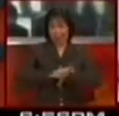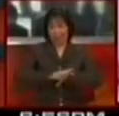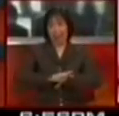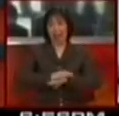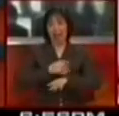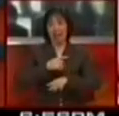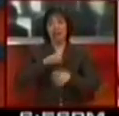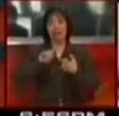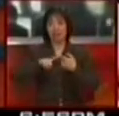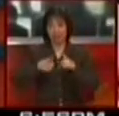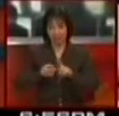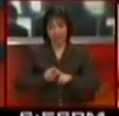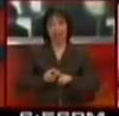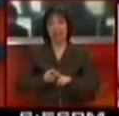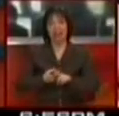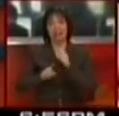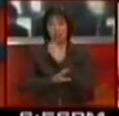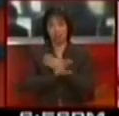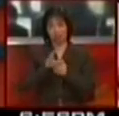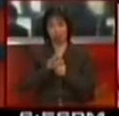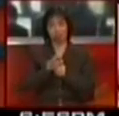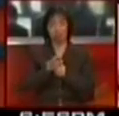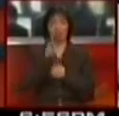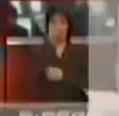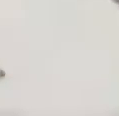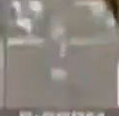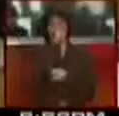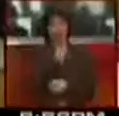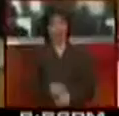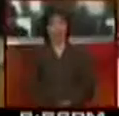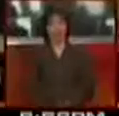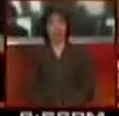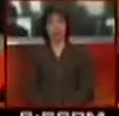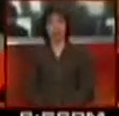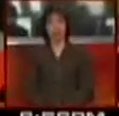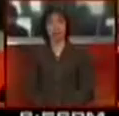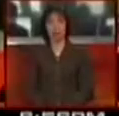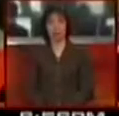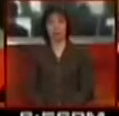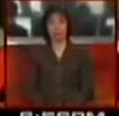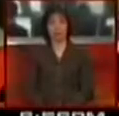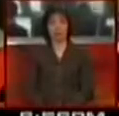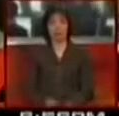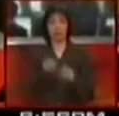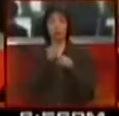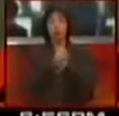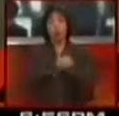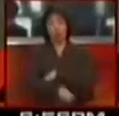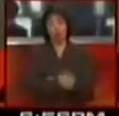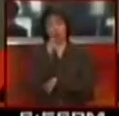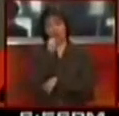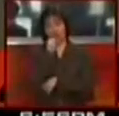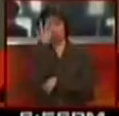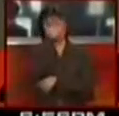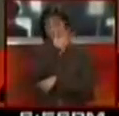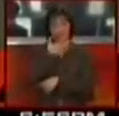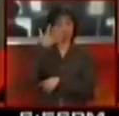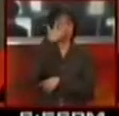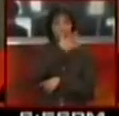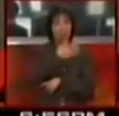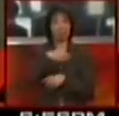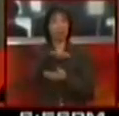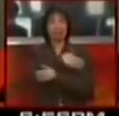kanyang kaibigan ang pinasok niya. Ikwento mo, Joel Gorospe. Sa sobrang kalasingan, hindi na raw namalayan